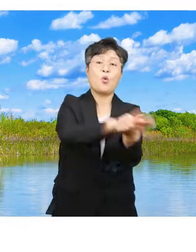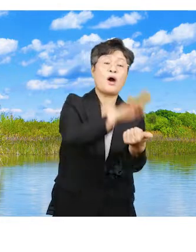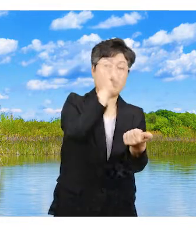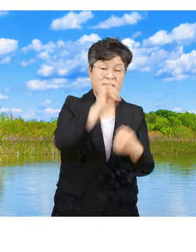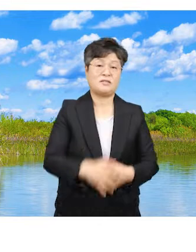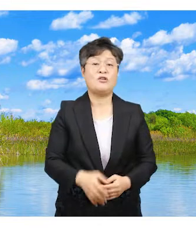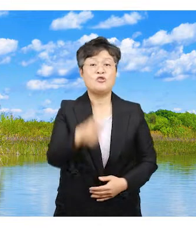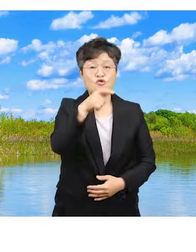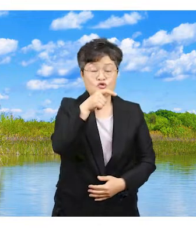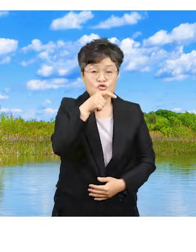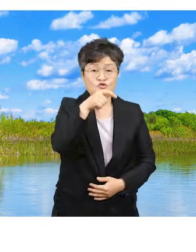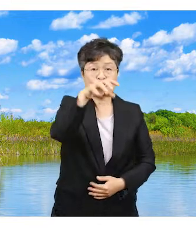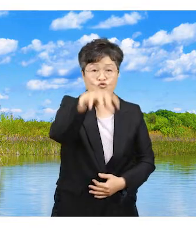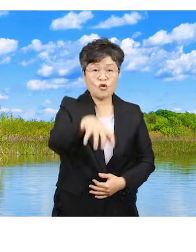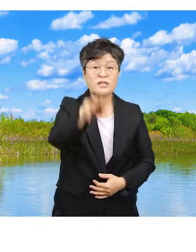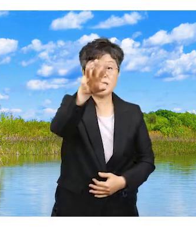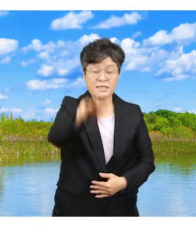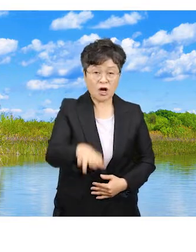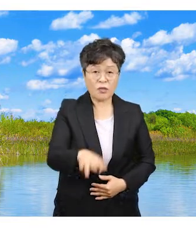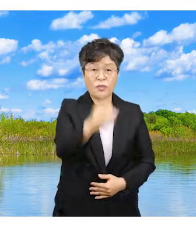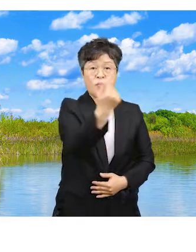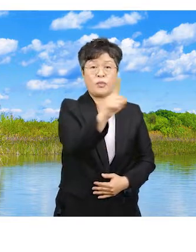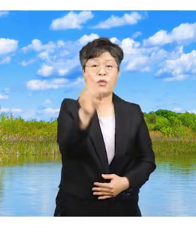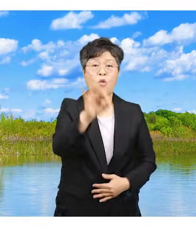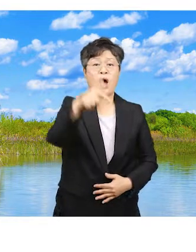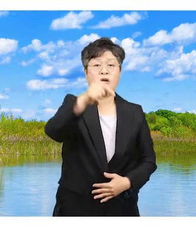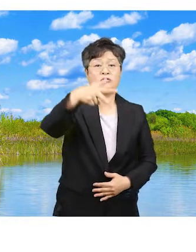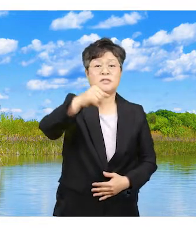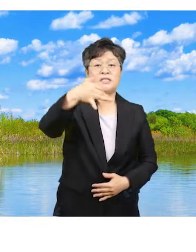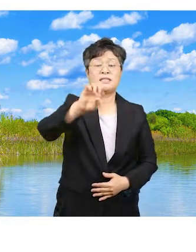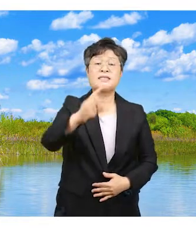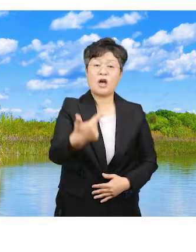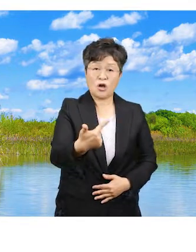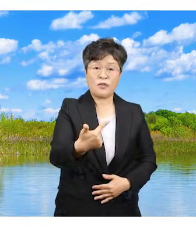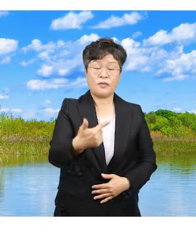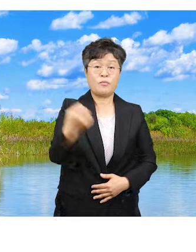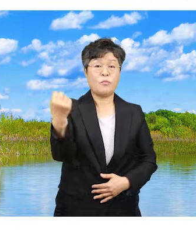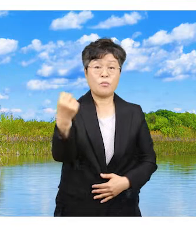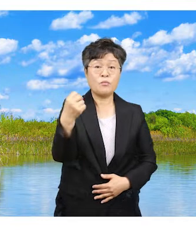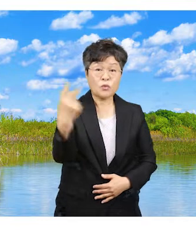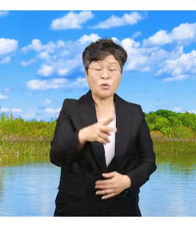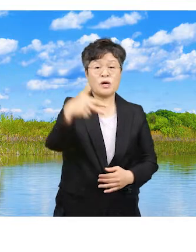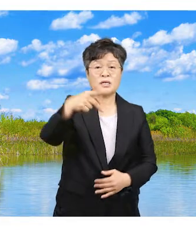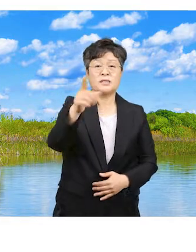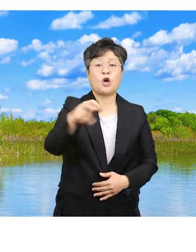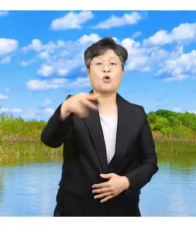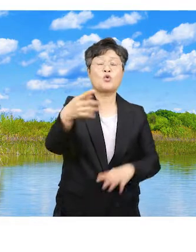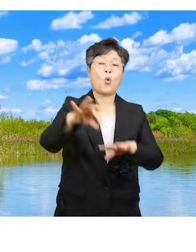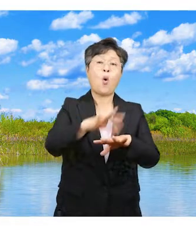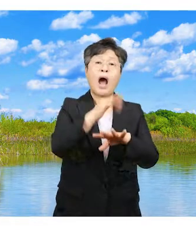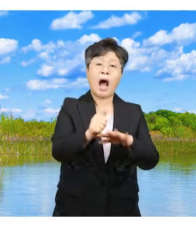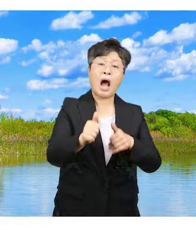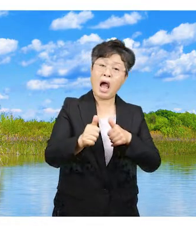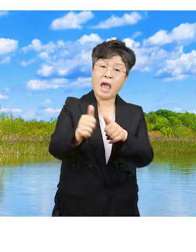역사 유적이 있고 황구지천도 바로 정조대왕의 그런 그 행착길이 있고 또 서우천 같은